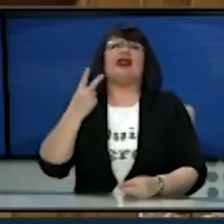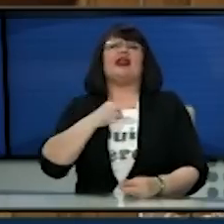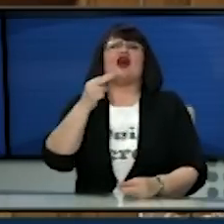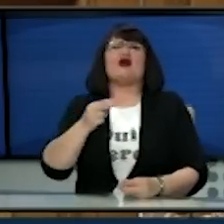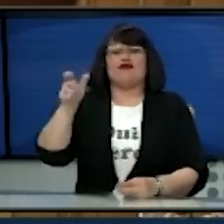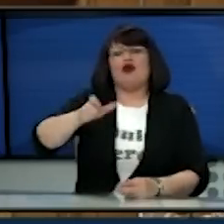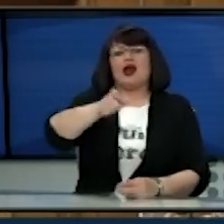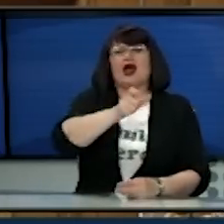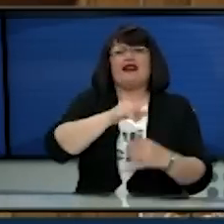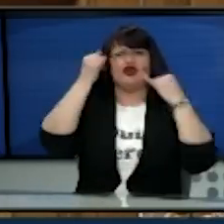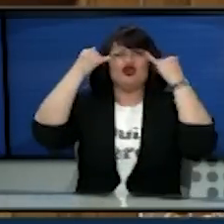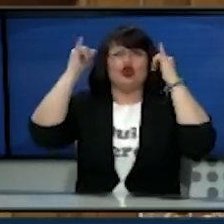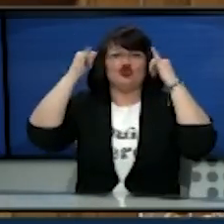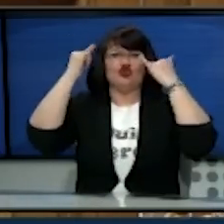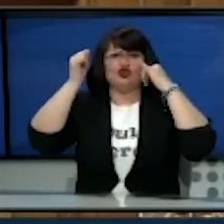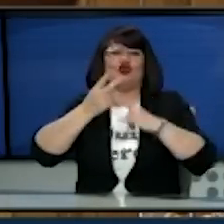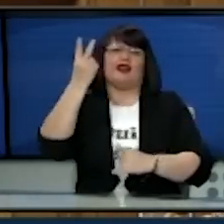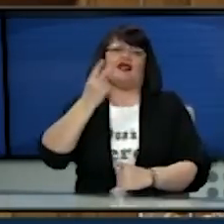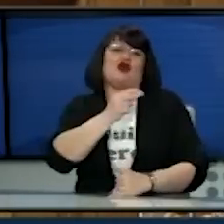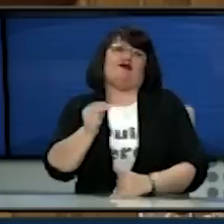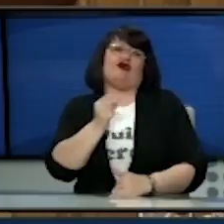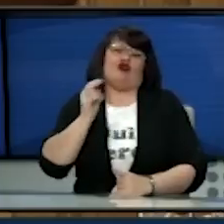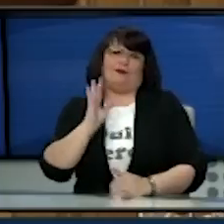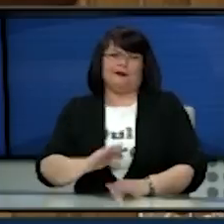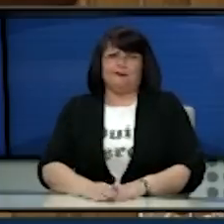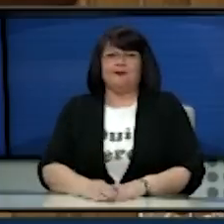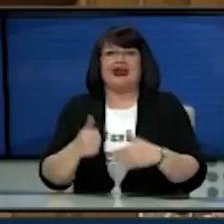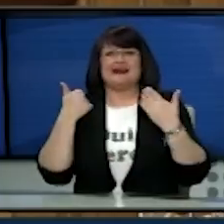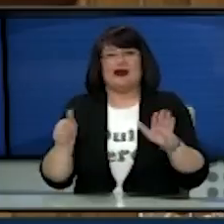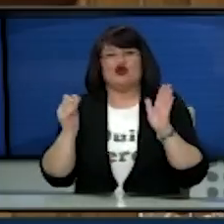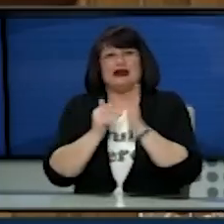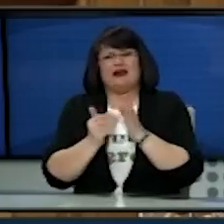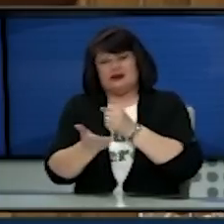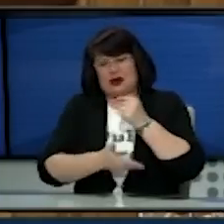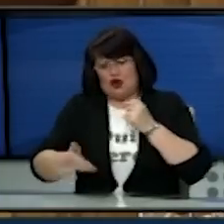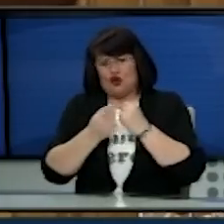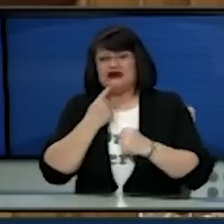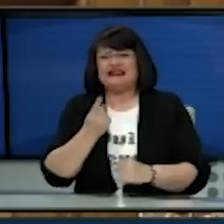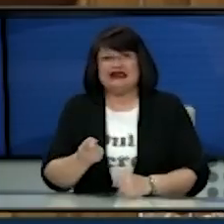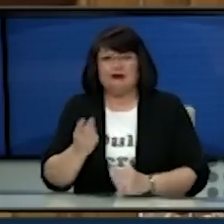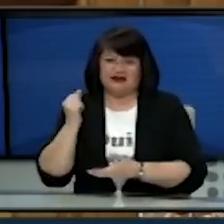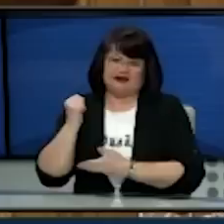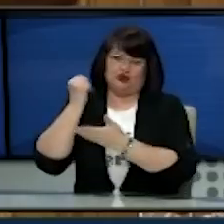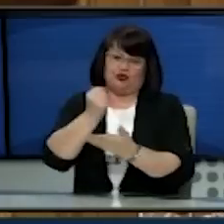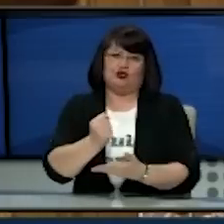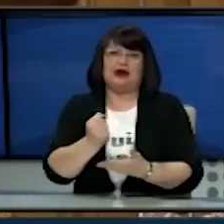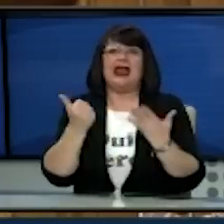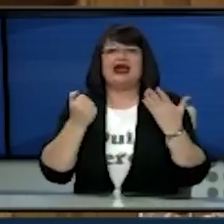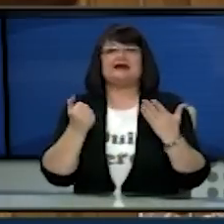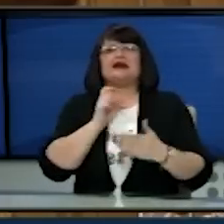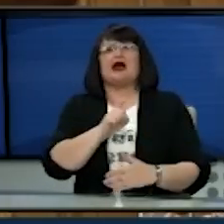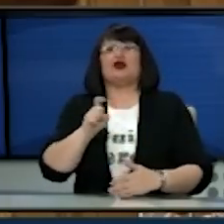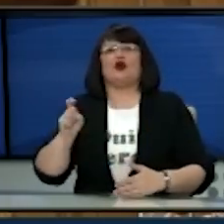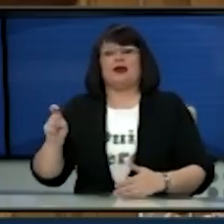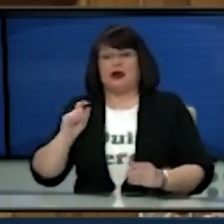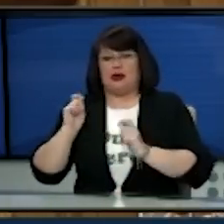ανά ζώο. Εξαγγείλατε για 600.000 αγρότες ένα κονδύλι 60